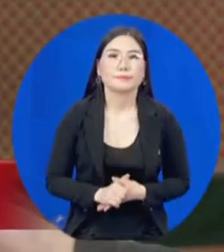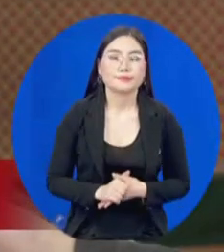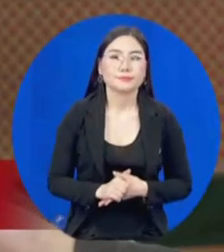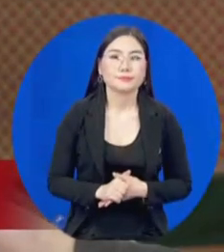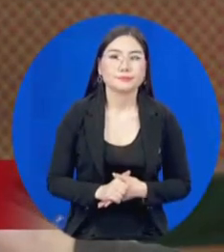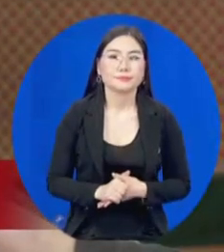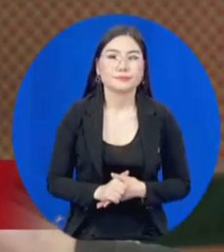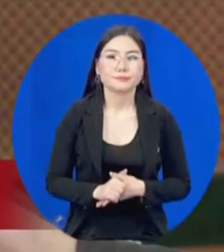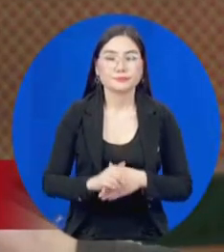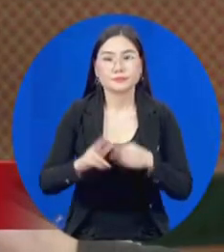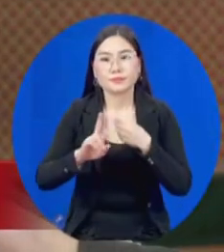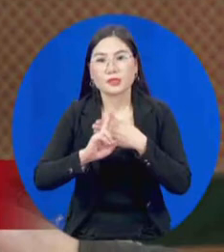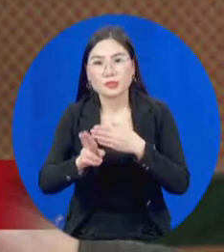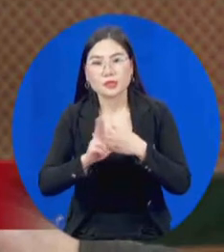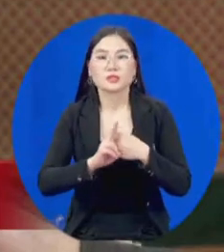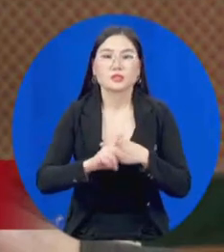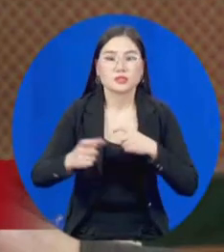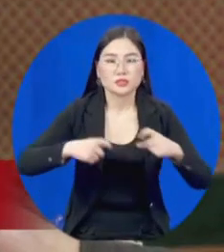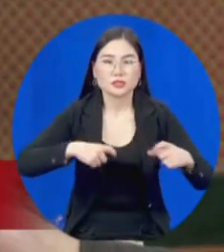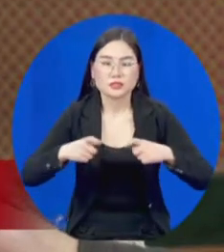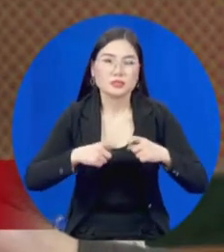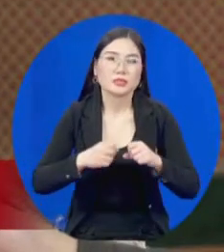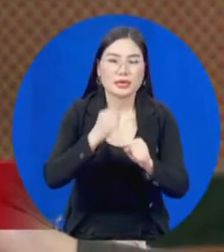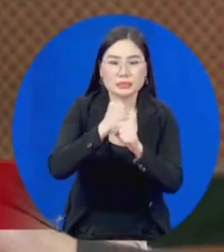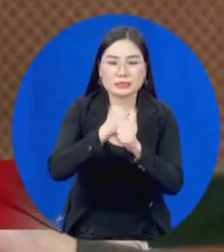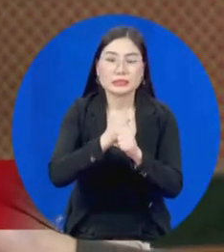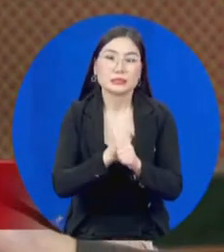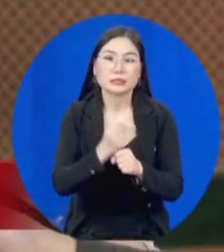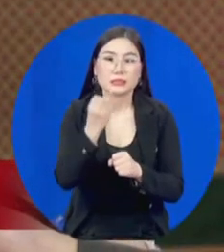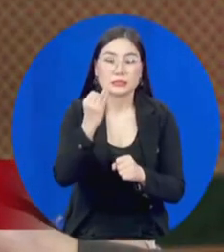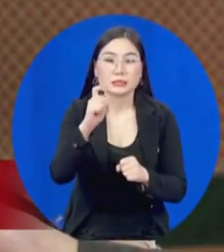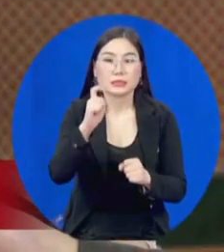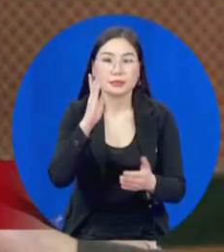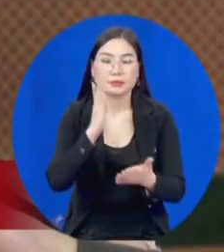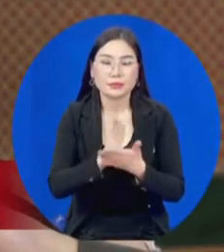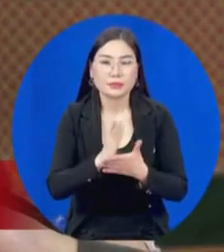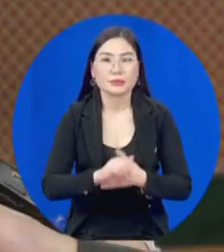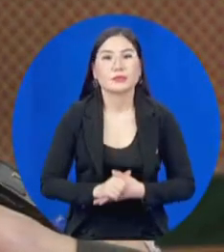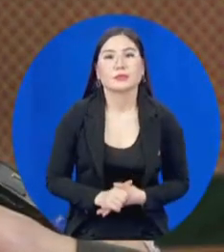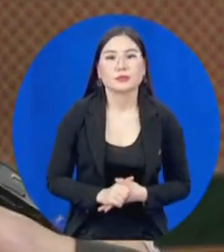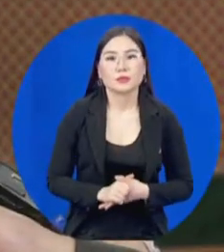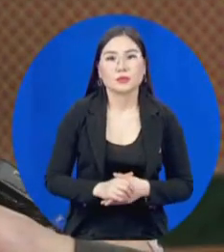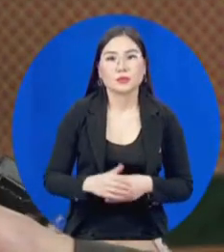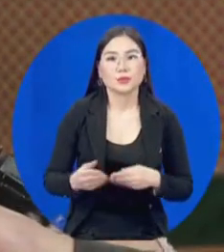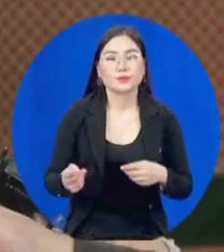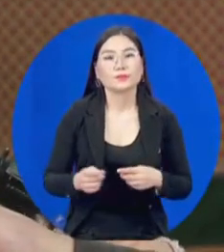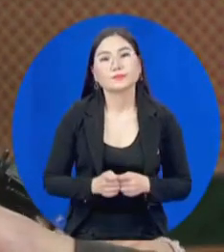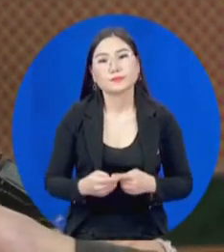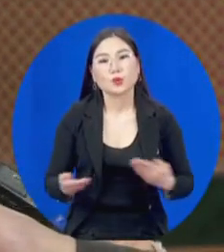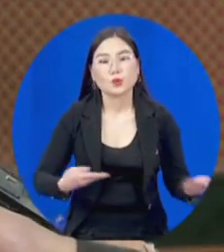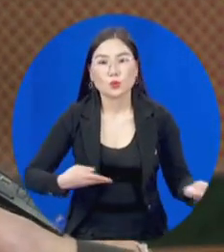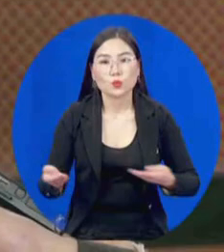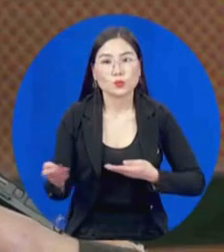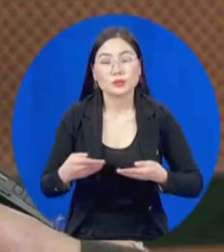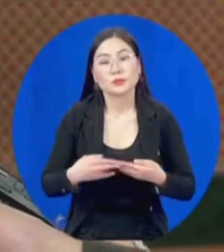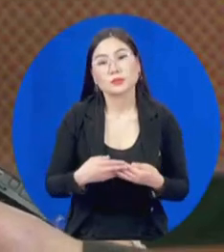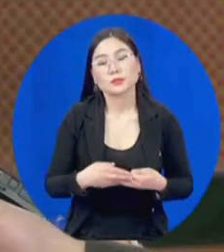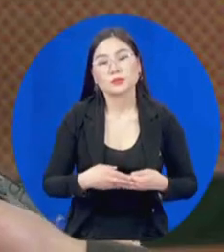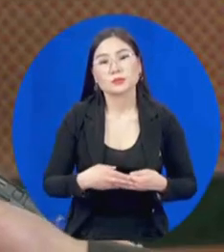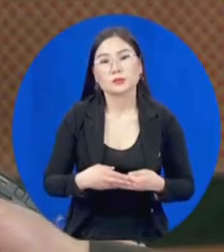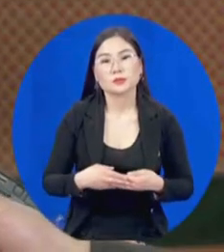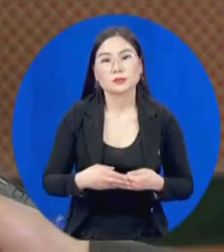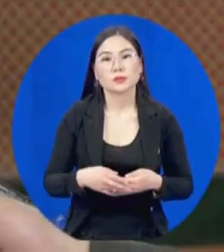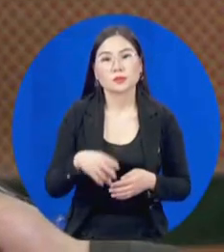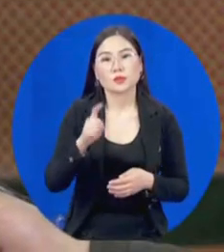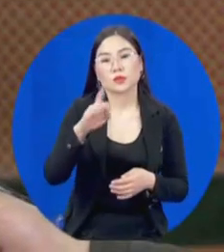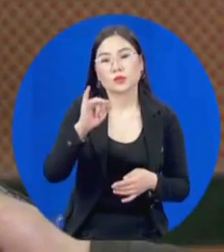бас одоо цаашд хийх зүйлүүд их байна гэсэн юм зүйл хэрэгтэй л да. Ялангуяа энэ дундаа бол худалдаа. Японы бол өөрөө бол их том